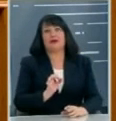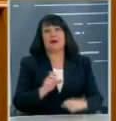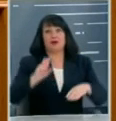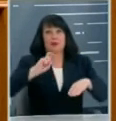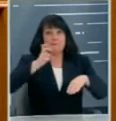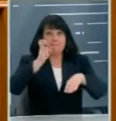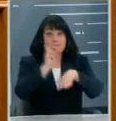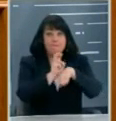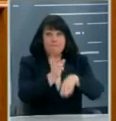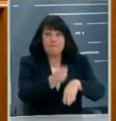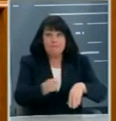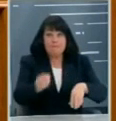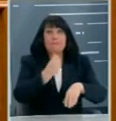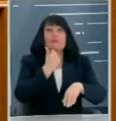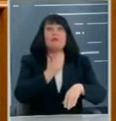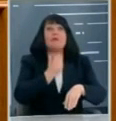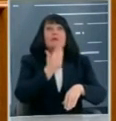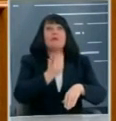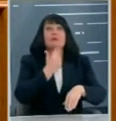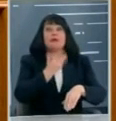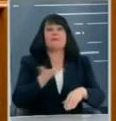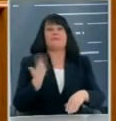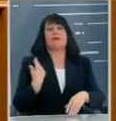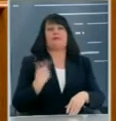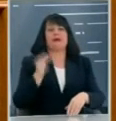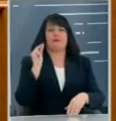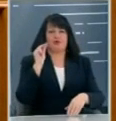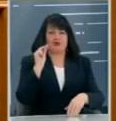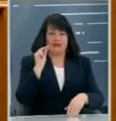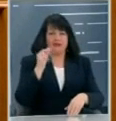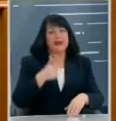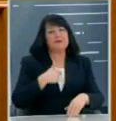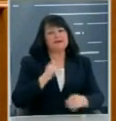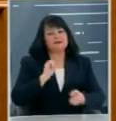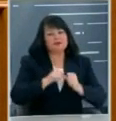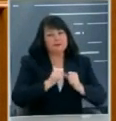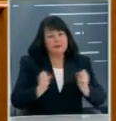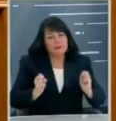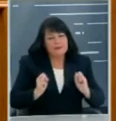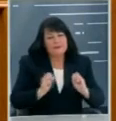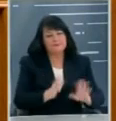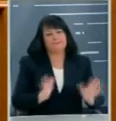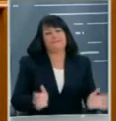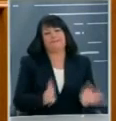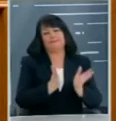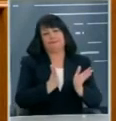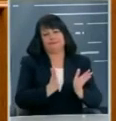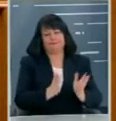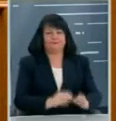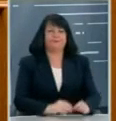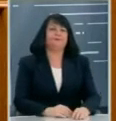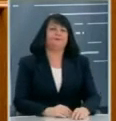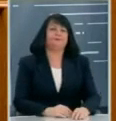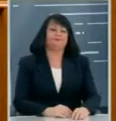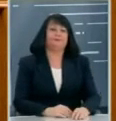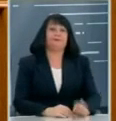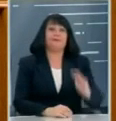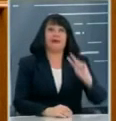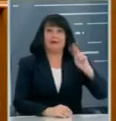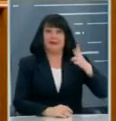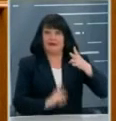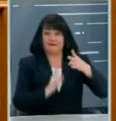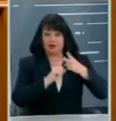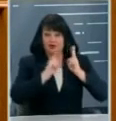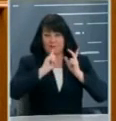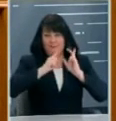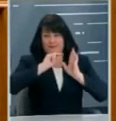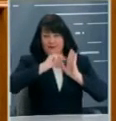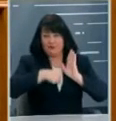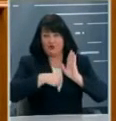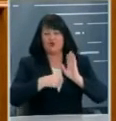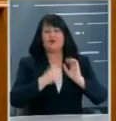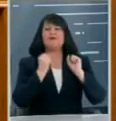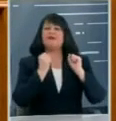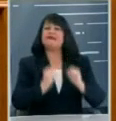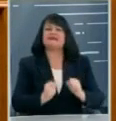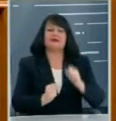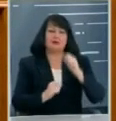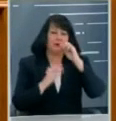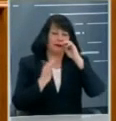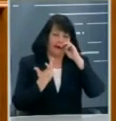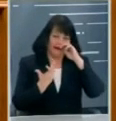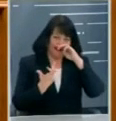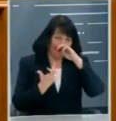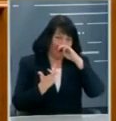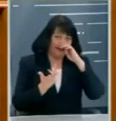πλεονάσματα για τα οποία είχαν δεσμευτεί οι προηγούμενοι. Με βάση το δεύτερο μνημόνιο, το βασικό σενάριο